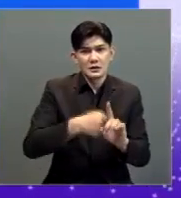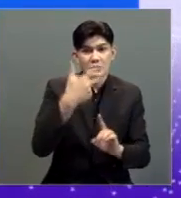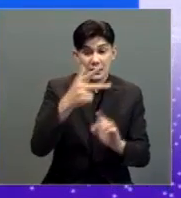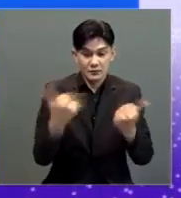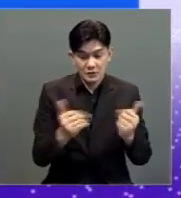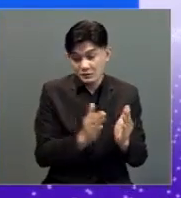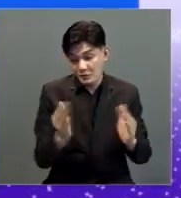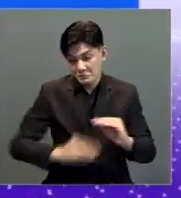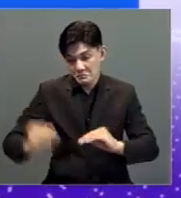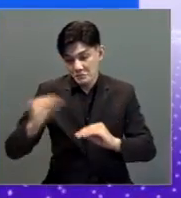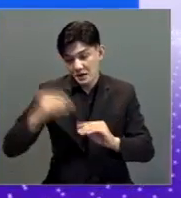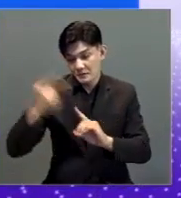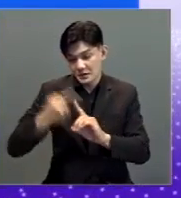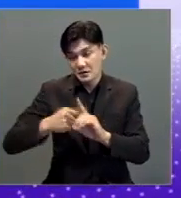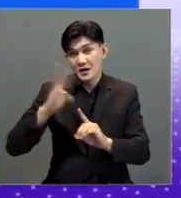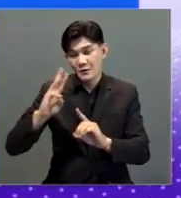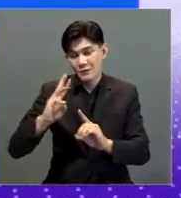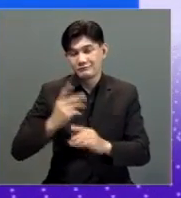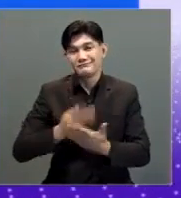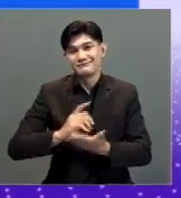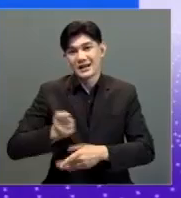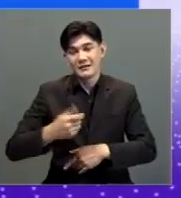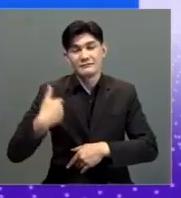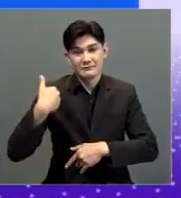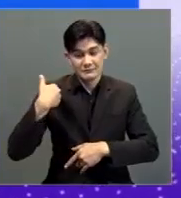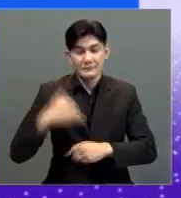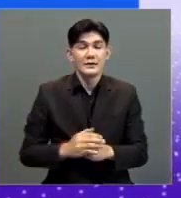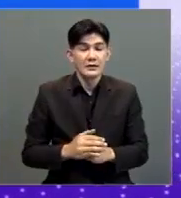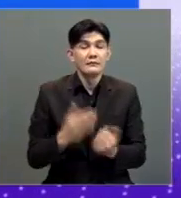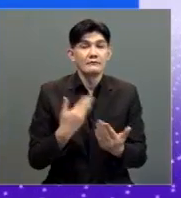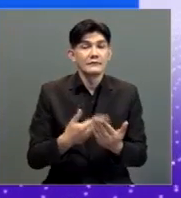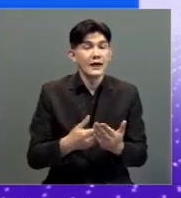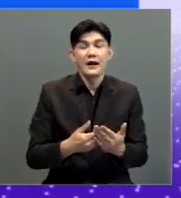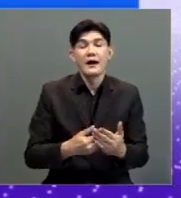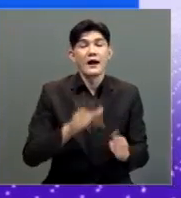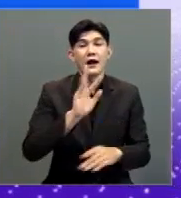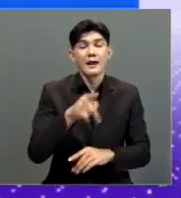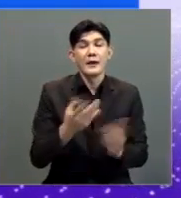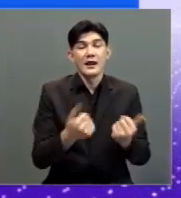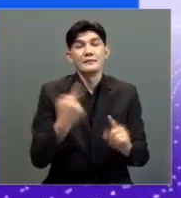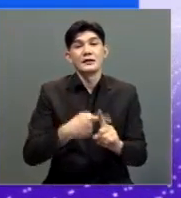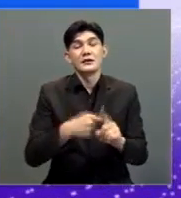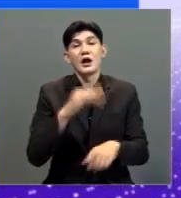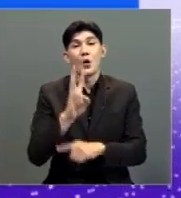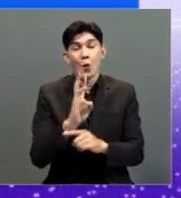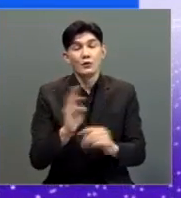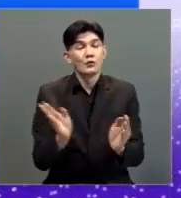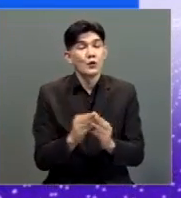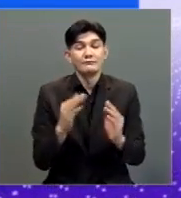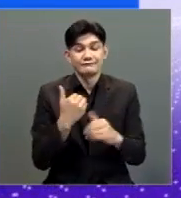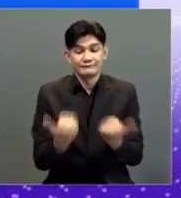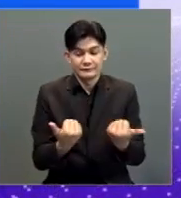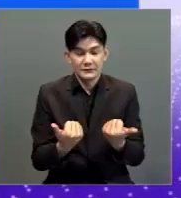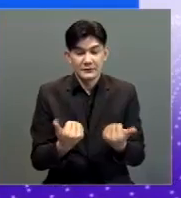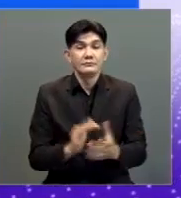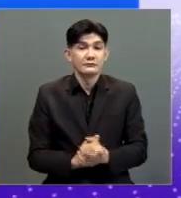นนี้ก็ขยายเพิ่มเป็น6เดือนด้วยกันนะคะจะได้รับ 5,000 บาทไป6เดือนวันนี้เริ่มจ่ายในกลุ่มแรกๆที่